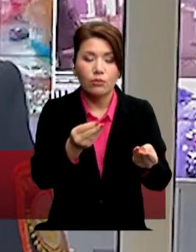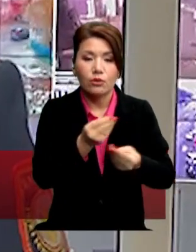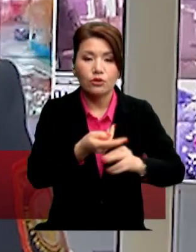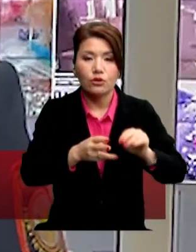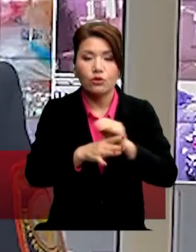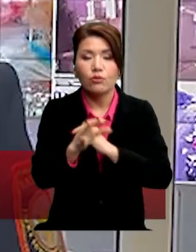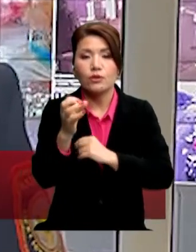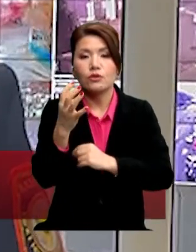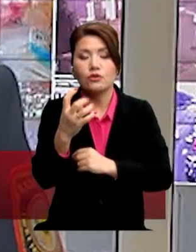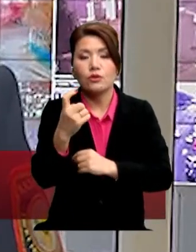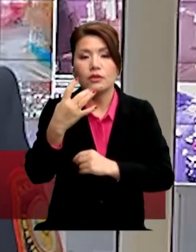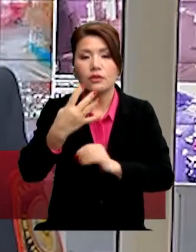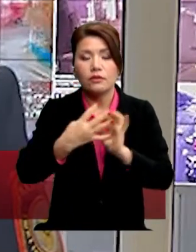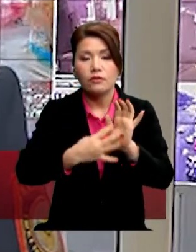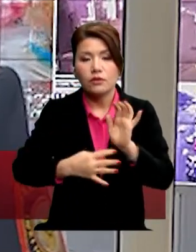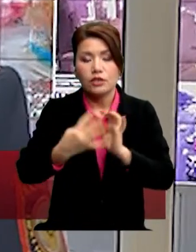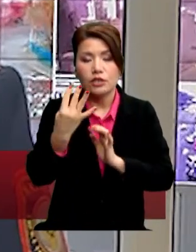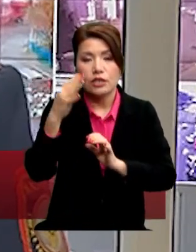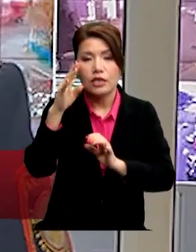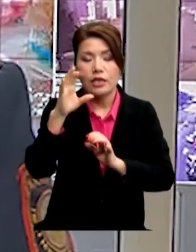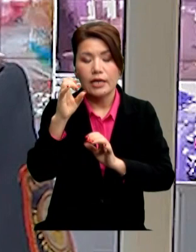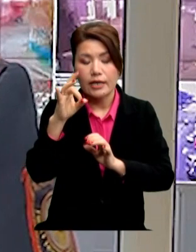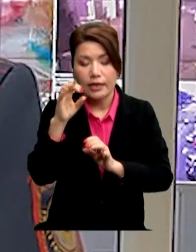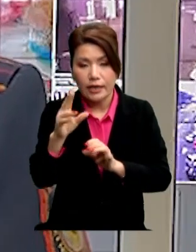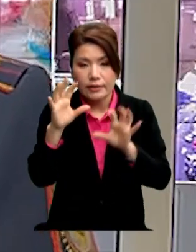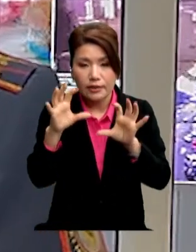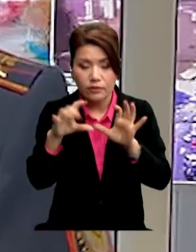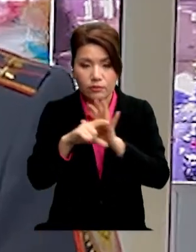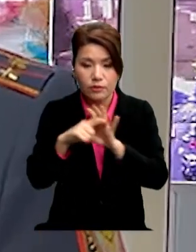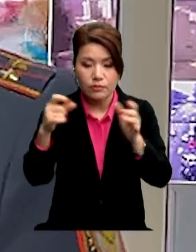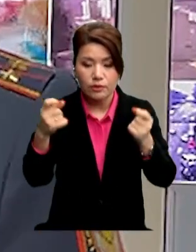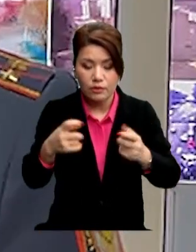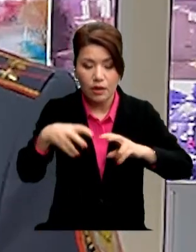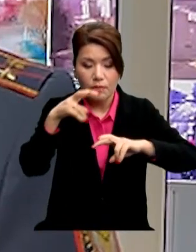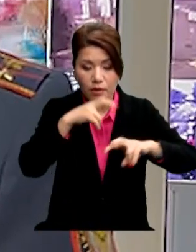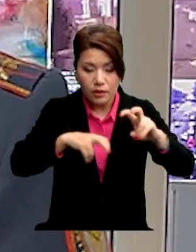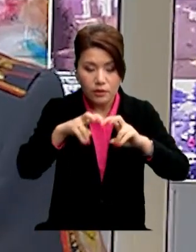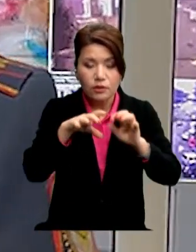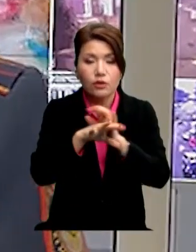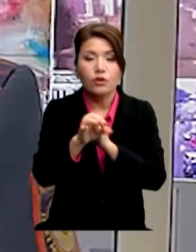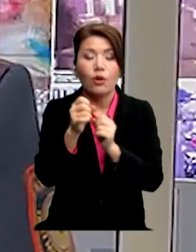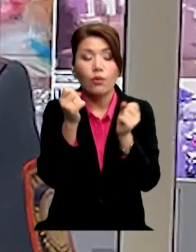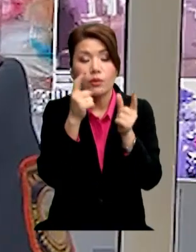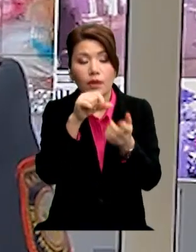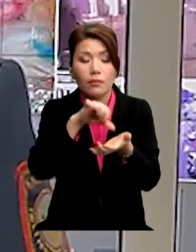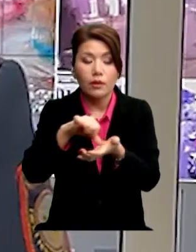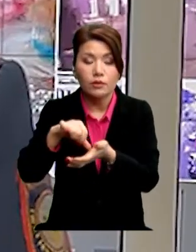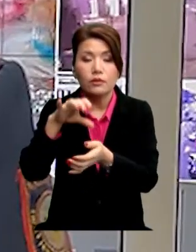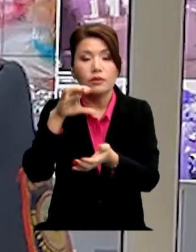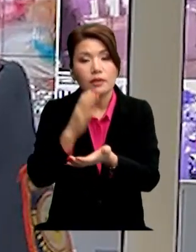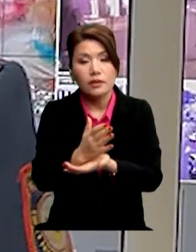статье 194 УК РК. Ведется досудебное расследование. Выясняем, причастен ли он к похожим преступлениям.